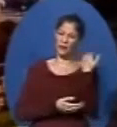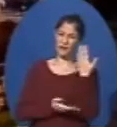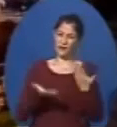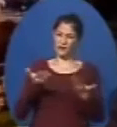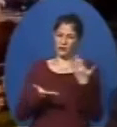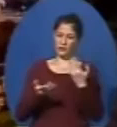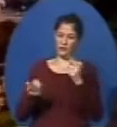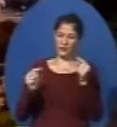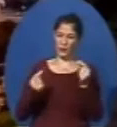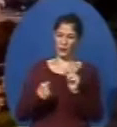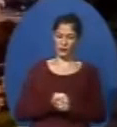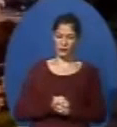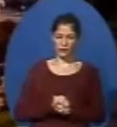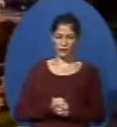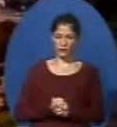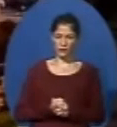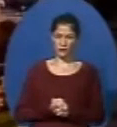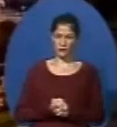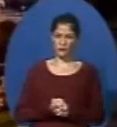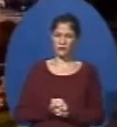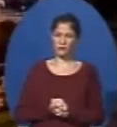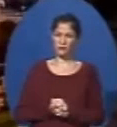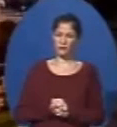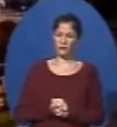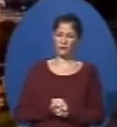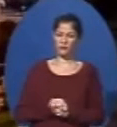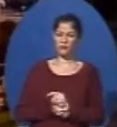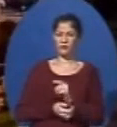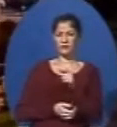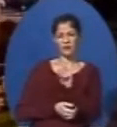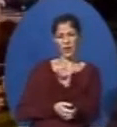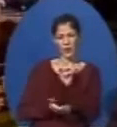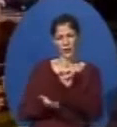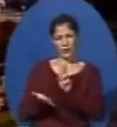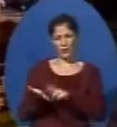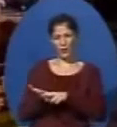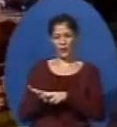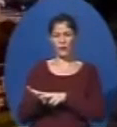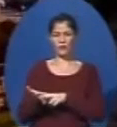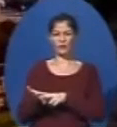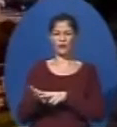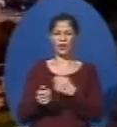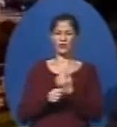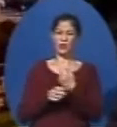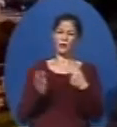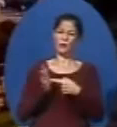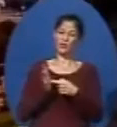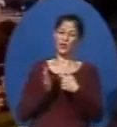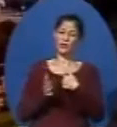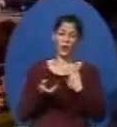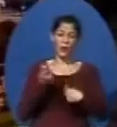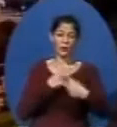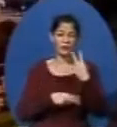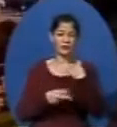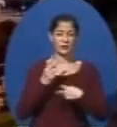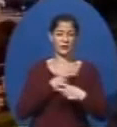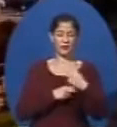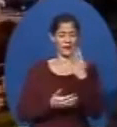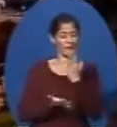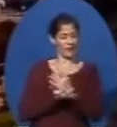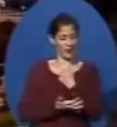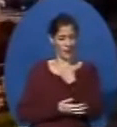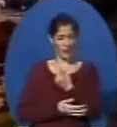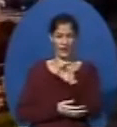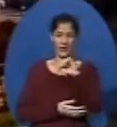מעבר לכך... שמע גם מה אמר לך יובל יועז, תענה לו רגע. לא, זה לא נכון, מפני שאני שוב חוזר ואומר, אם בית